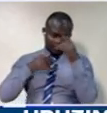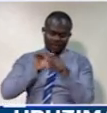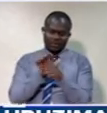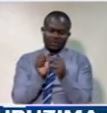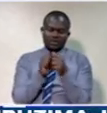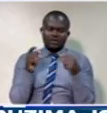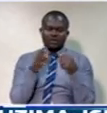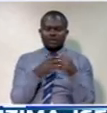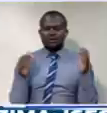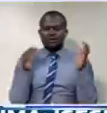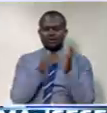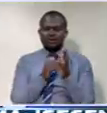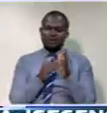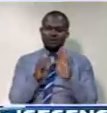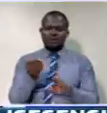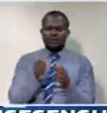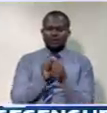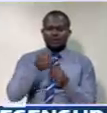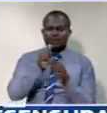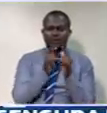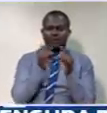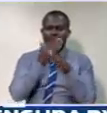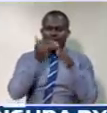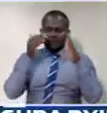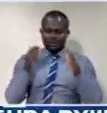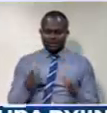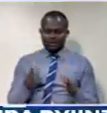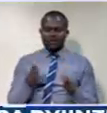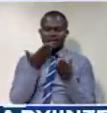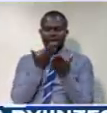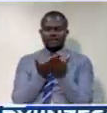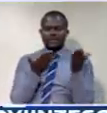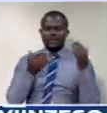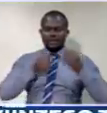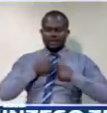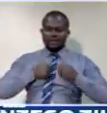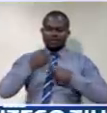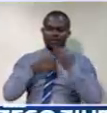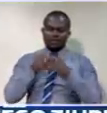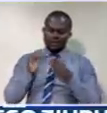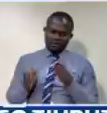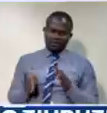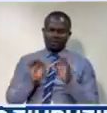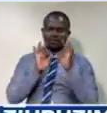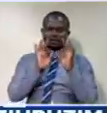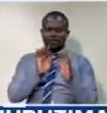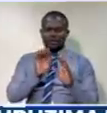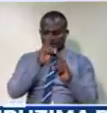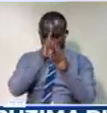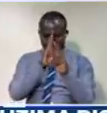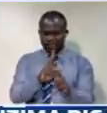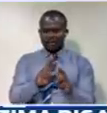COVID-19 ndetse n'ubwo abahitanwa nayo, inama y'abaministri yasabye abanyarwanda gukomeza kwitwararika bubahiriza